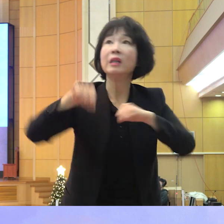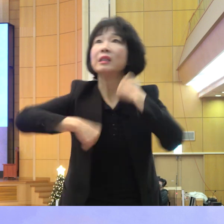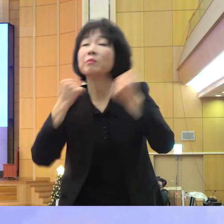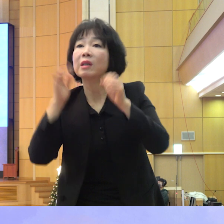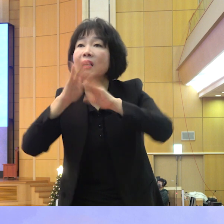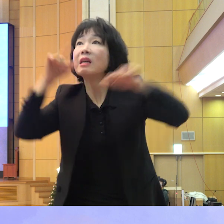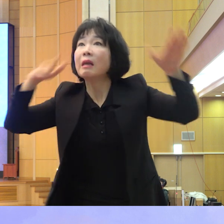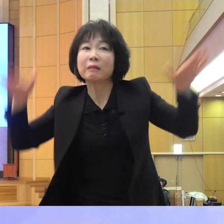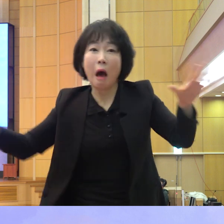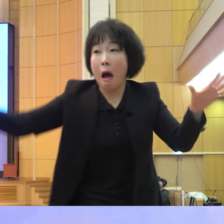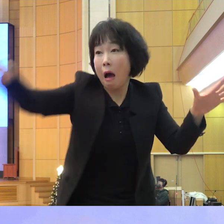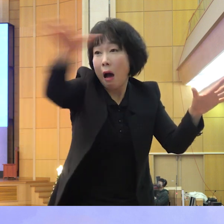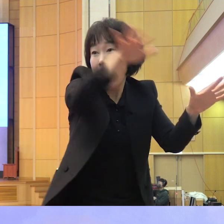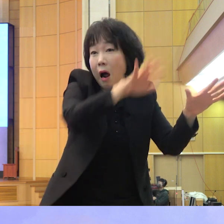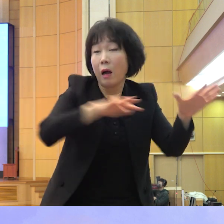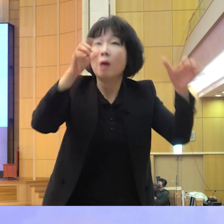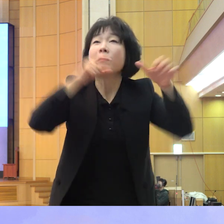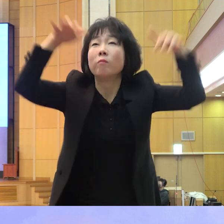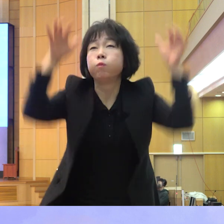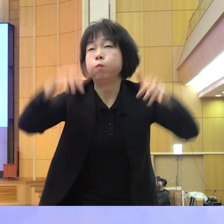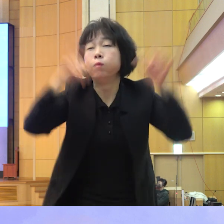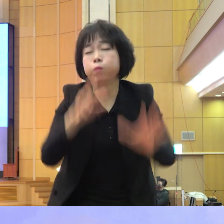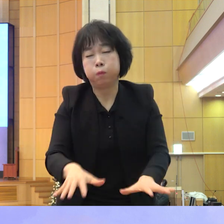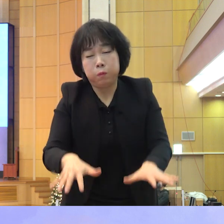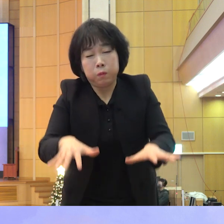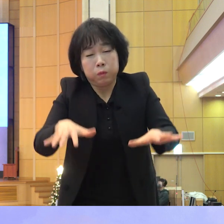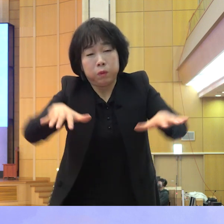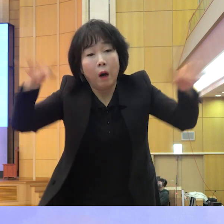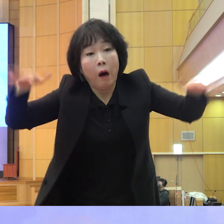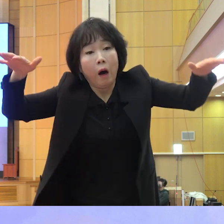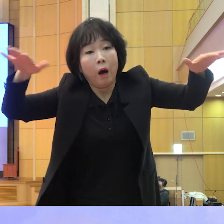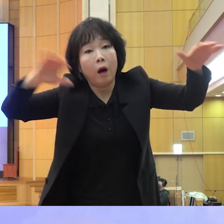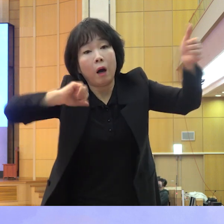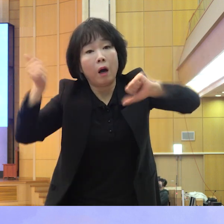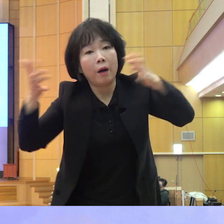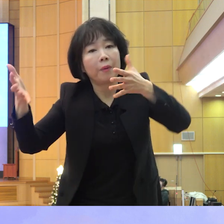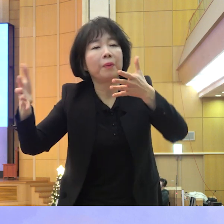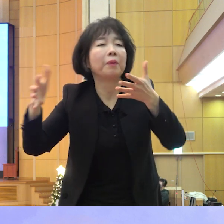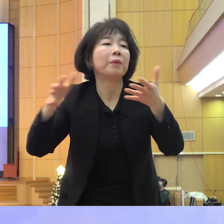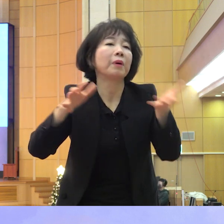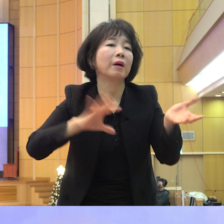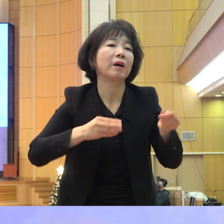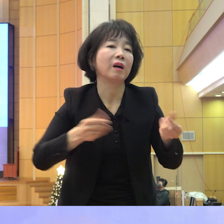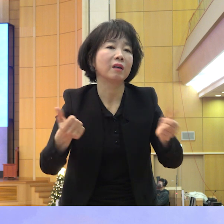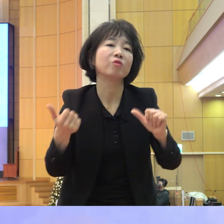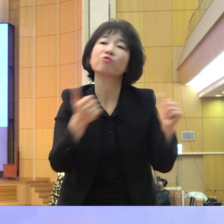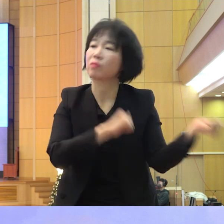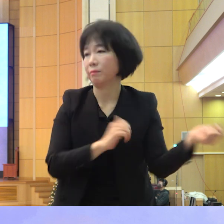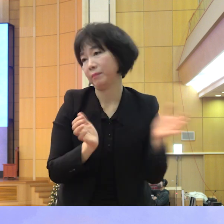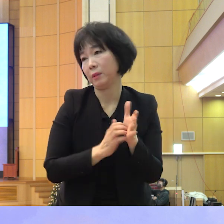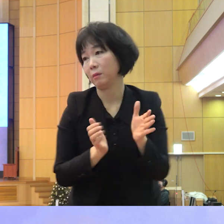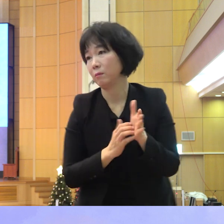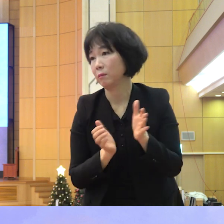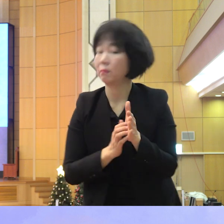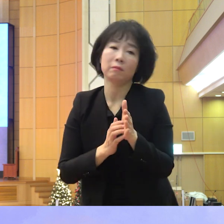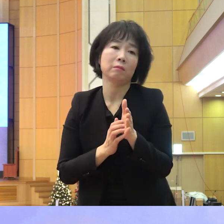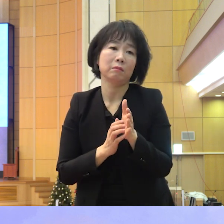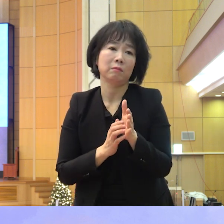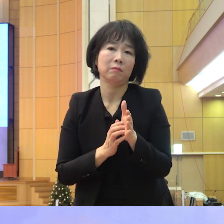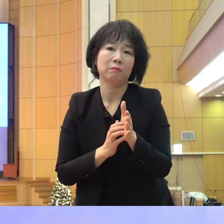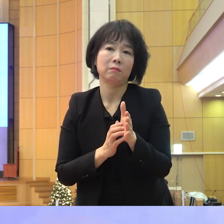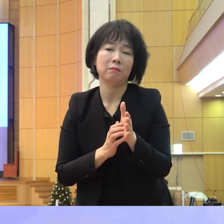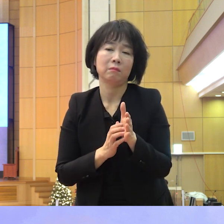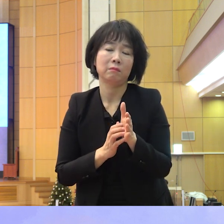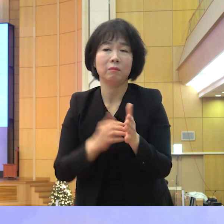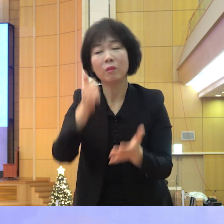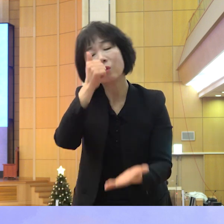날아가는 새들도 계속 날다가 날개 힘이 떨어지니까 다 물에 빠져 죽었지요. 그런데